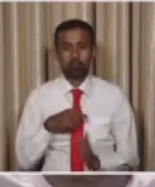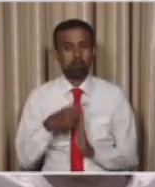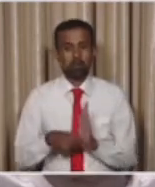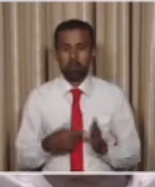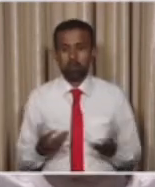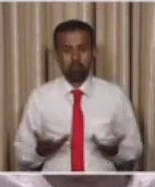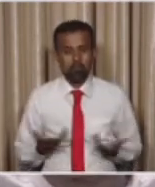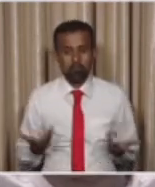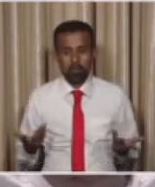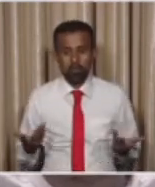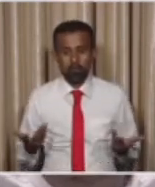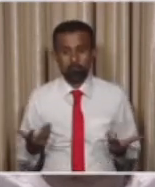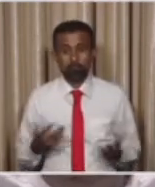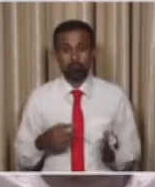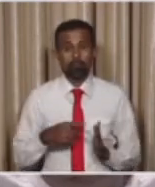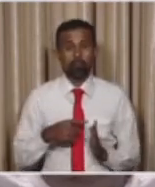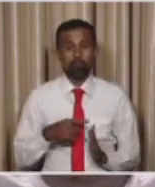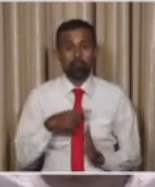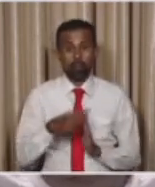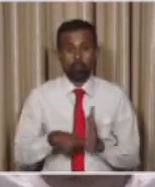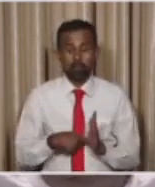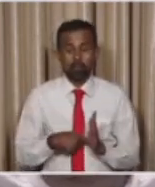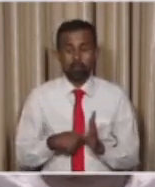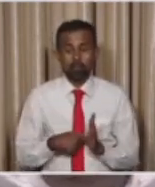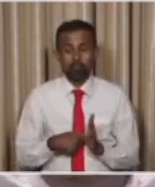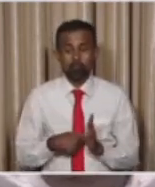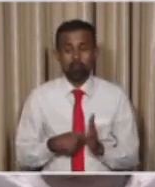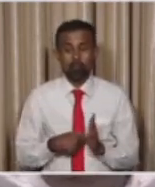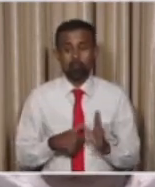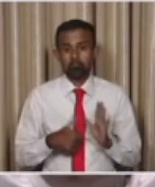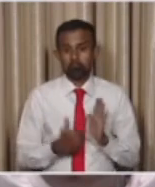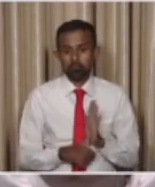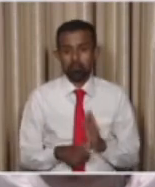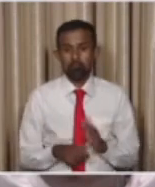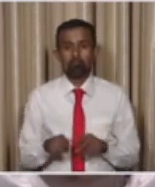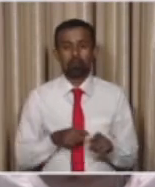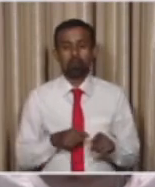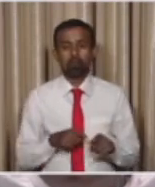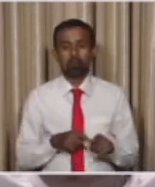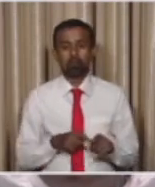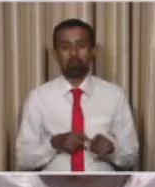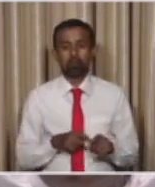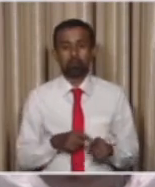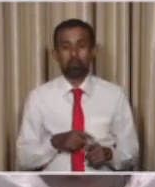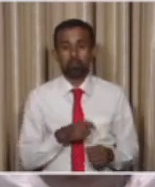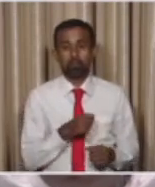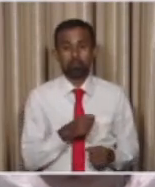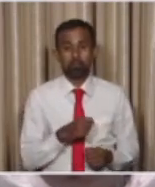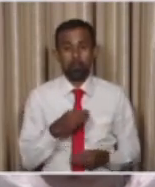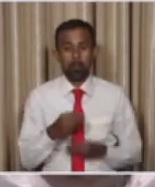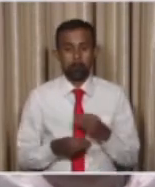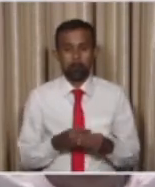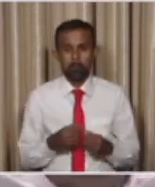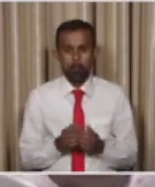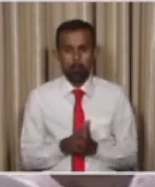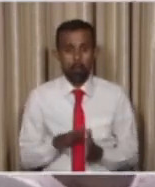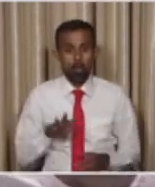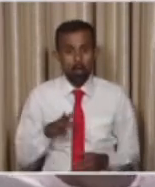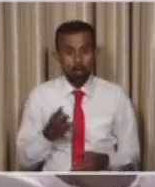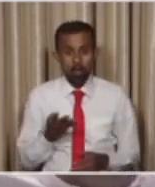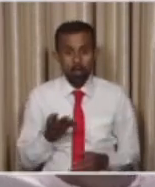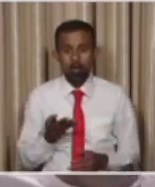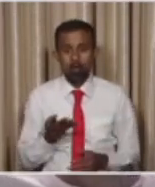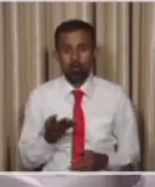තියෙනවද? ඒ රාජ්‍යයේ තීන්දුව ගන්න පණක් තමයි පණතක් බවට සම්මත ගන්න හදන්නේ. ඒක නිසා මේ රාජ්‍ය ව්‍යවසායන් 400කට ආසන්න